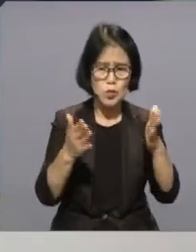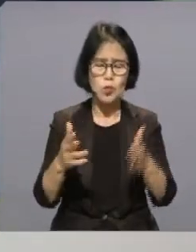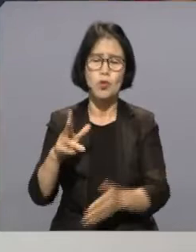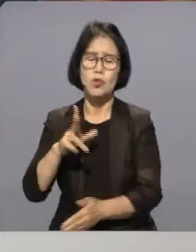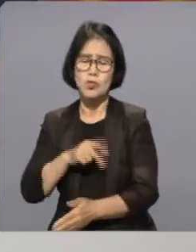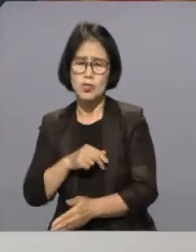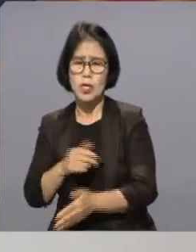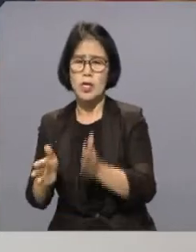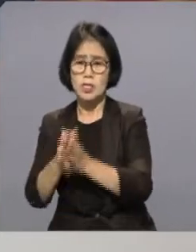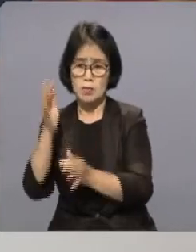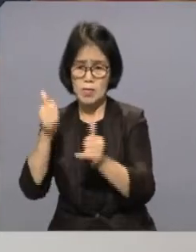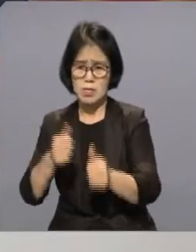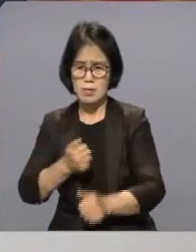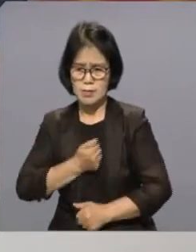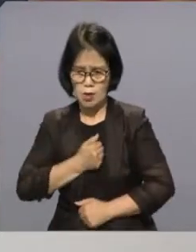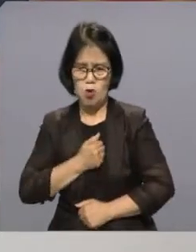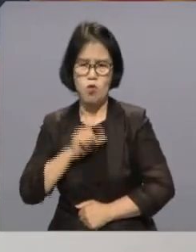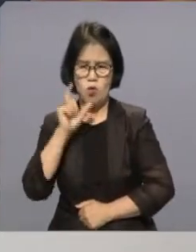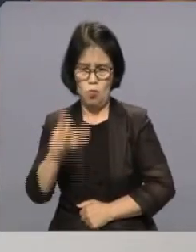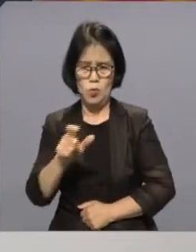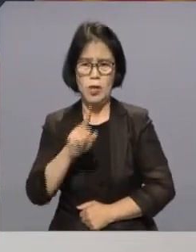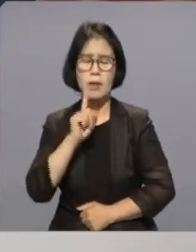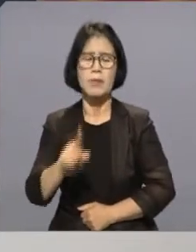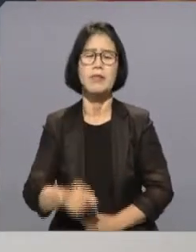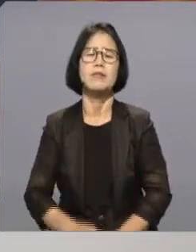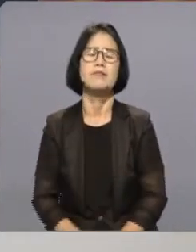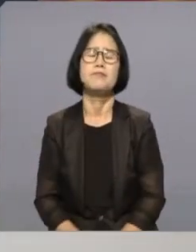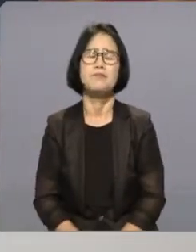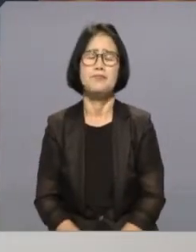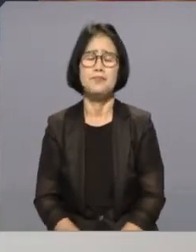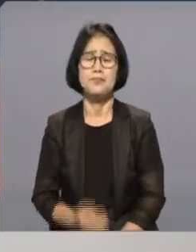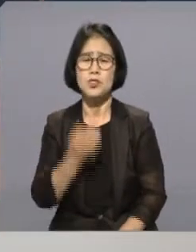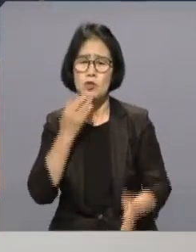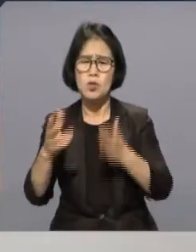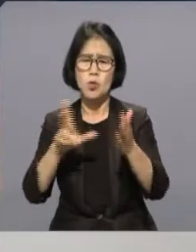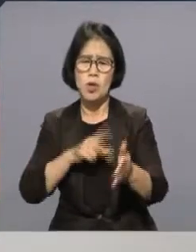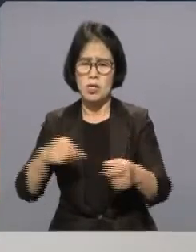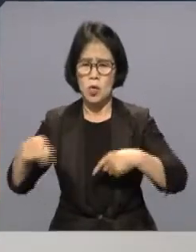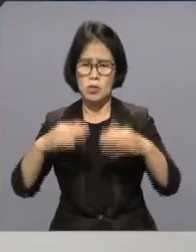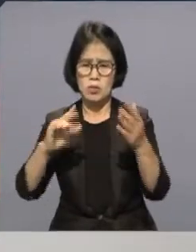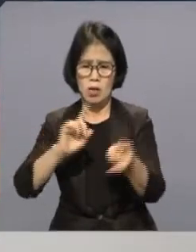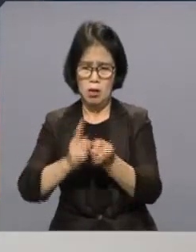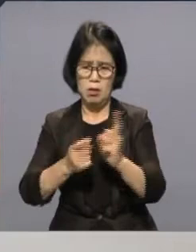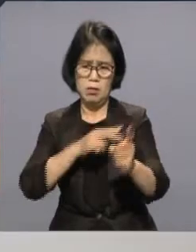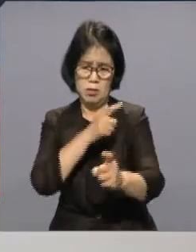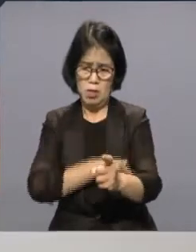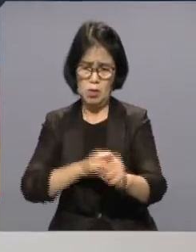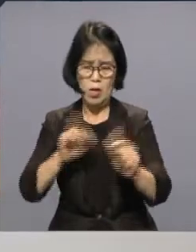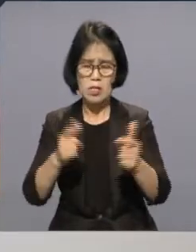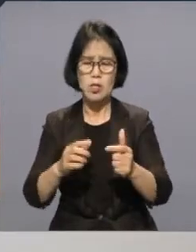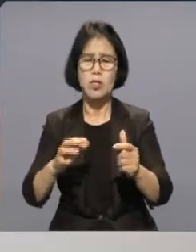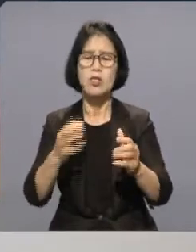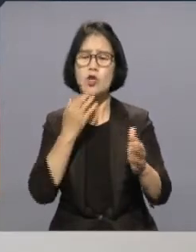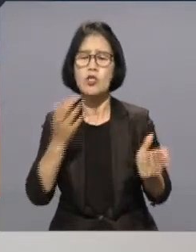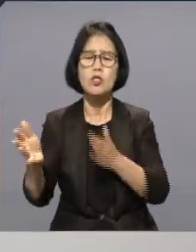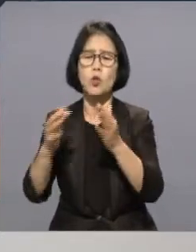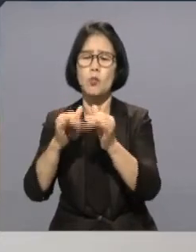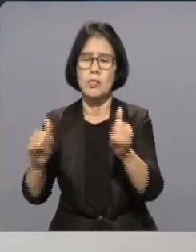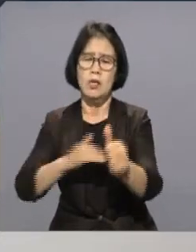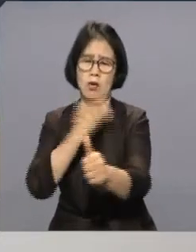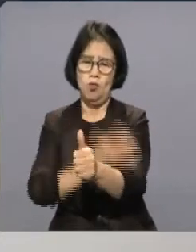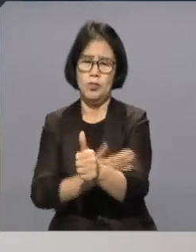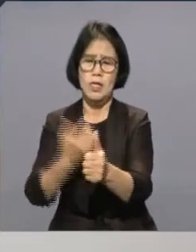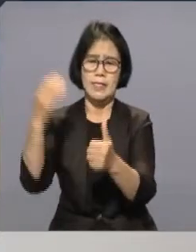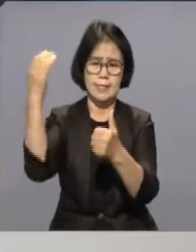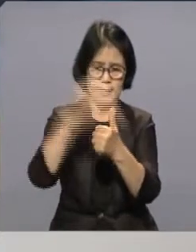곧 시민들의 경고장이 도착할 예정입니다. 도의원은 정당을 대신하는 대의원이 아닌 도민 권한 이양받은 의원일